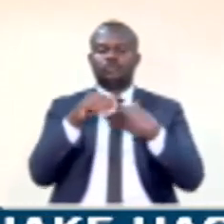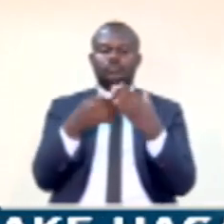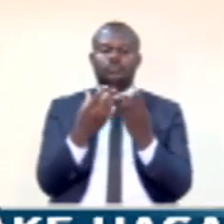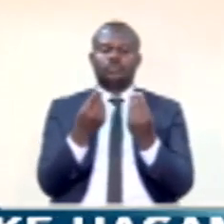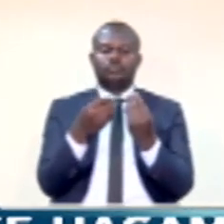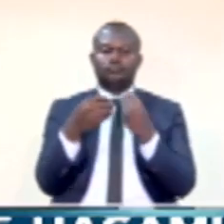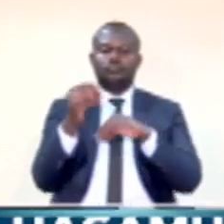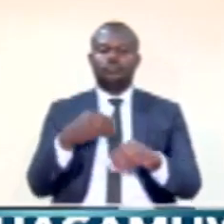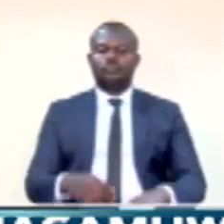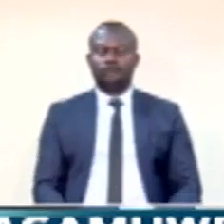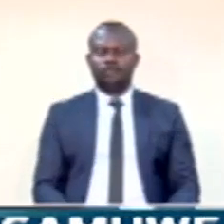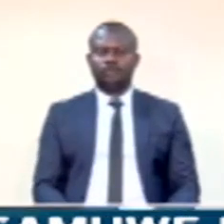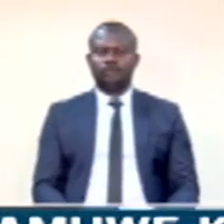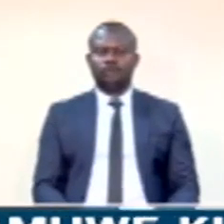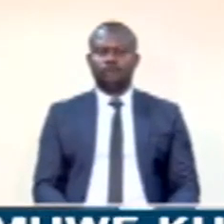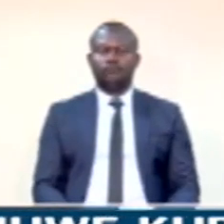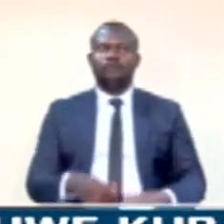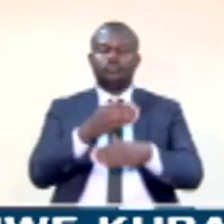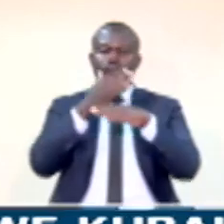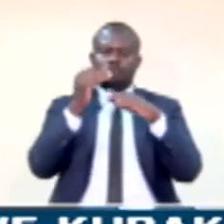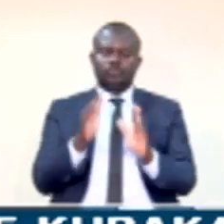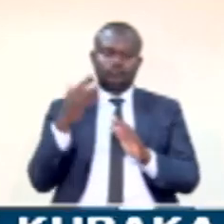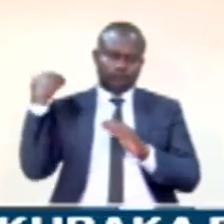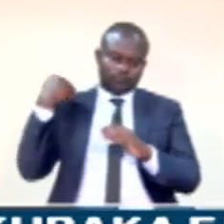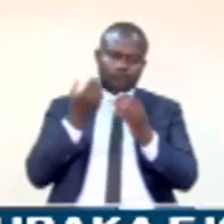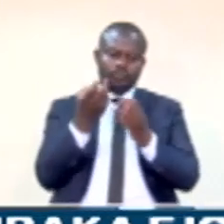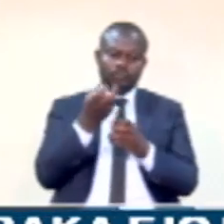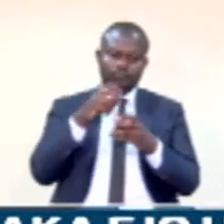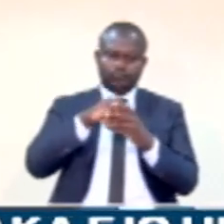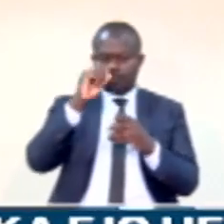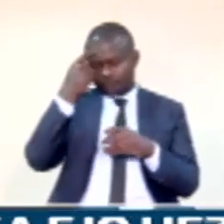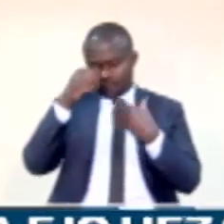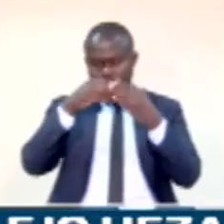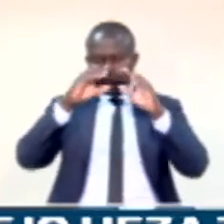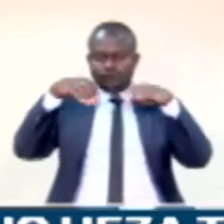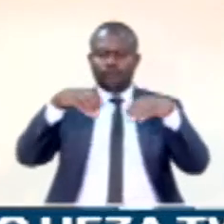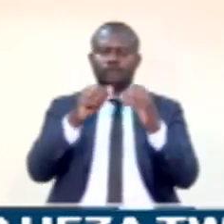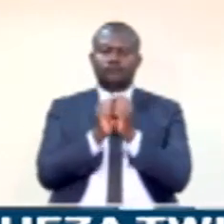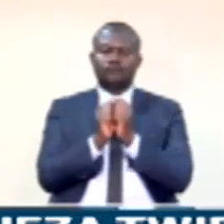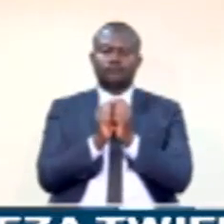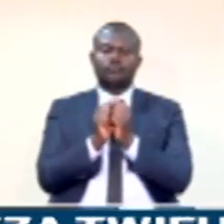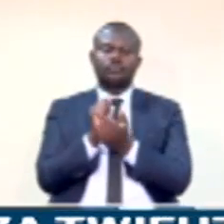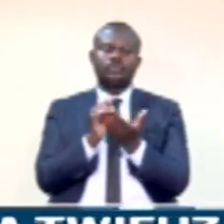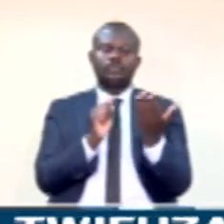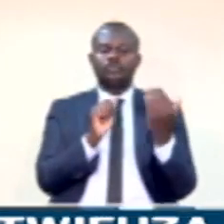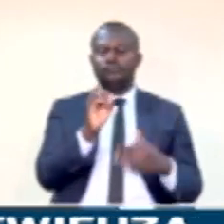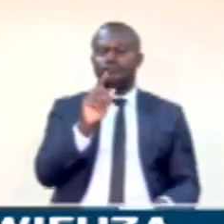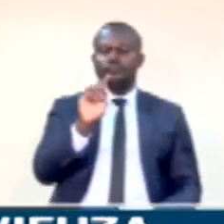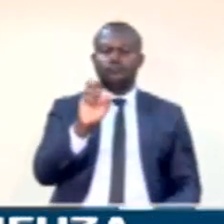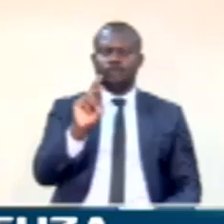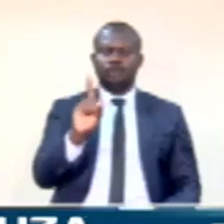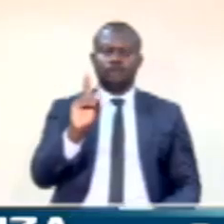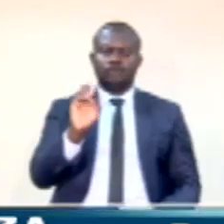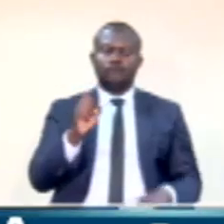mu bucuruzi. Naho minisitiri ushinzwe ubwikorezi muri Repubulika iharanira Demokarasi ya Congo OKENDE havuga